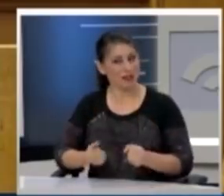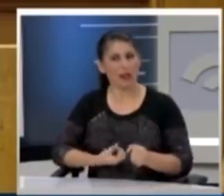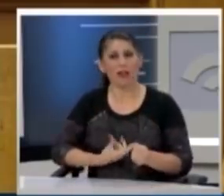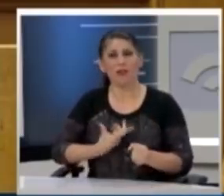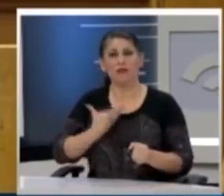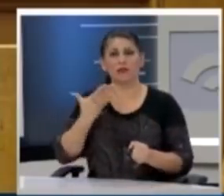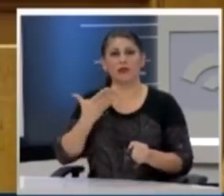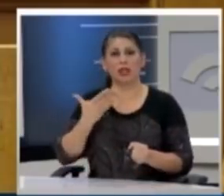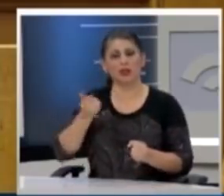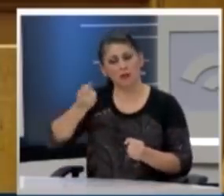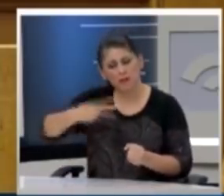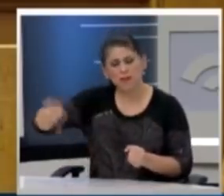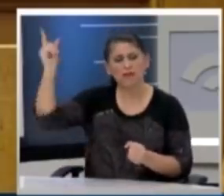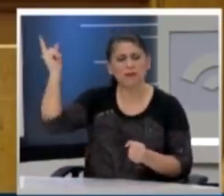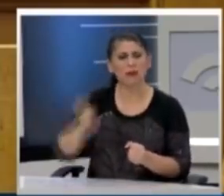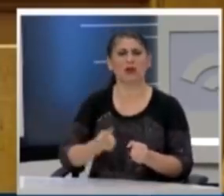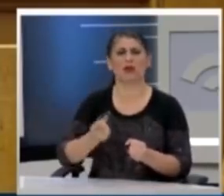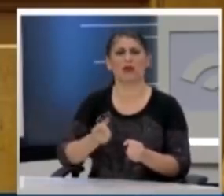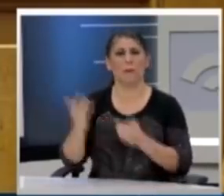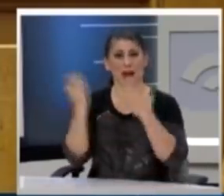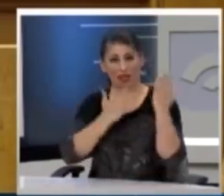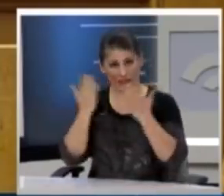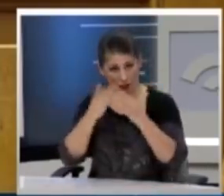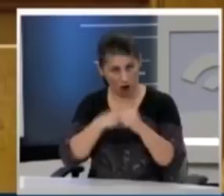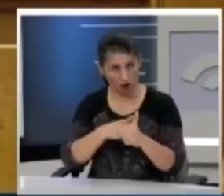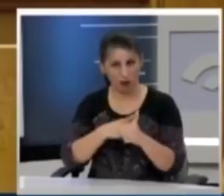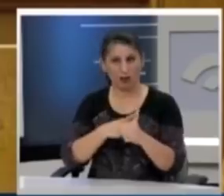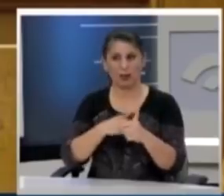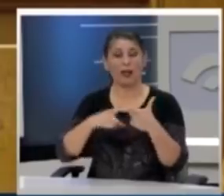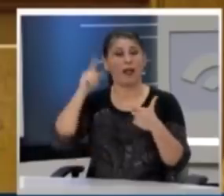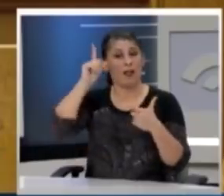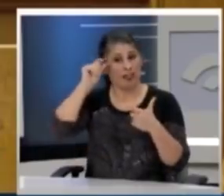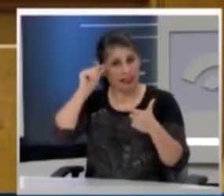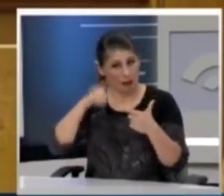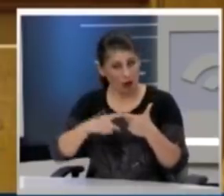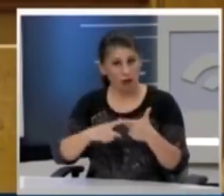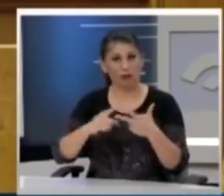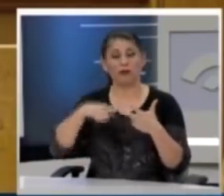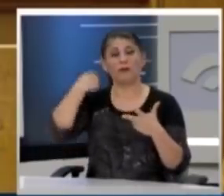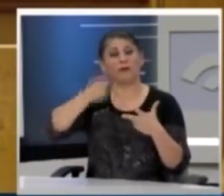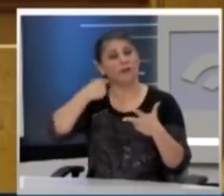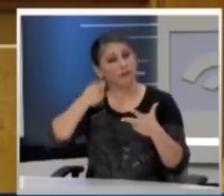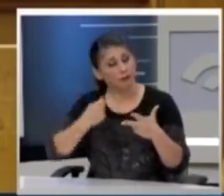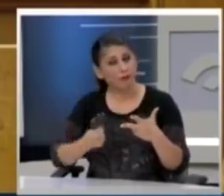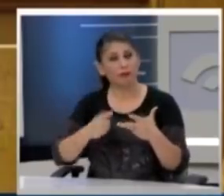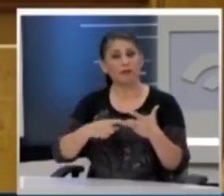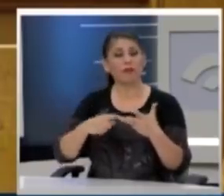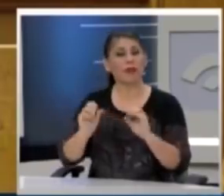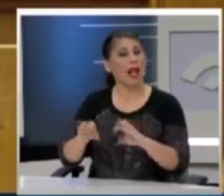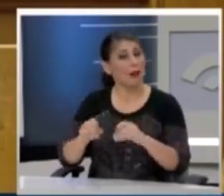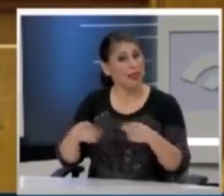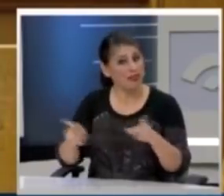εκφράζει τη συντριπτική πλειοψηφία των μαθητών των φοιτητών των γονιών των